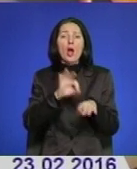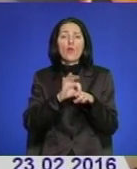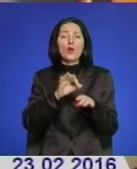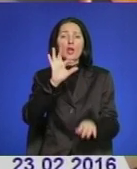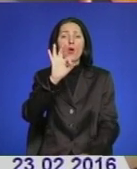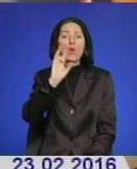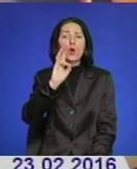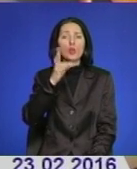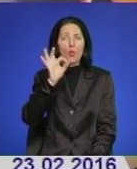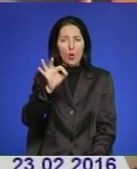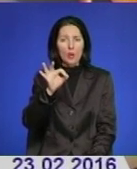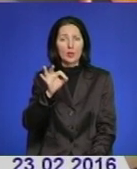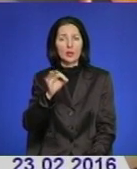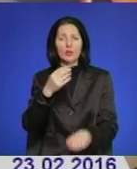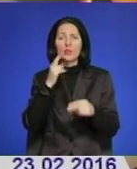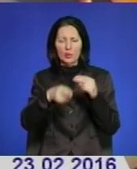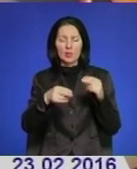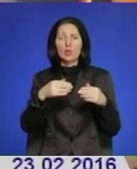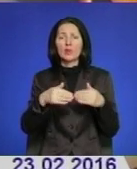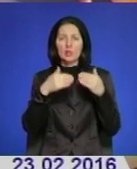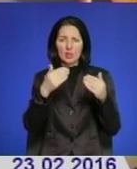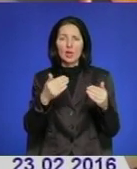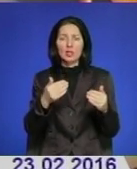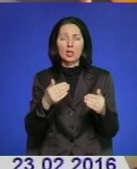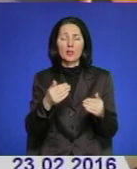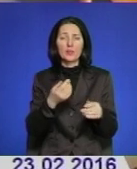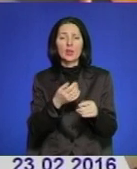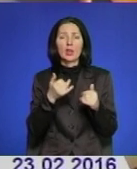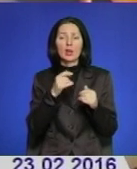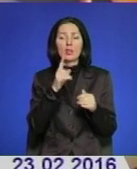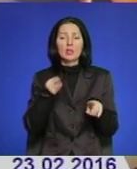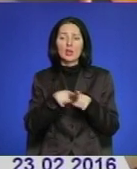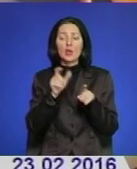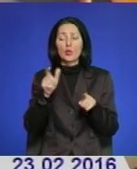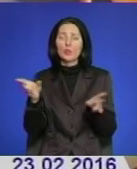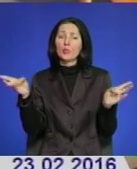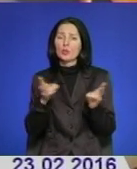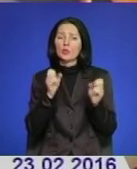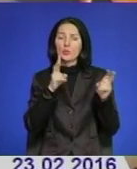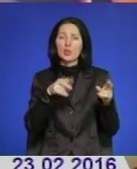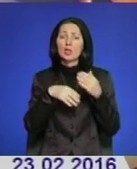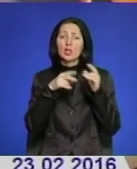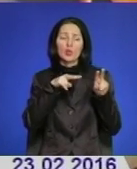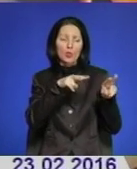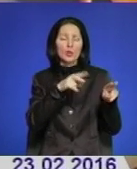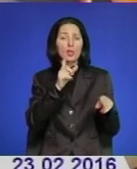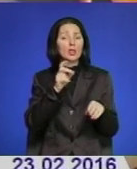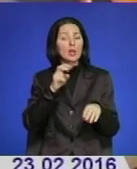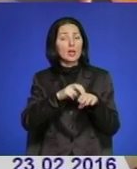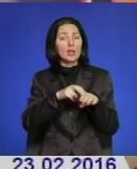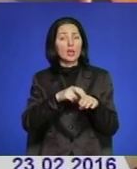стадіях. І за цими пацієнтами потрібен спеціальний догляд. Тобто догляд лікарів,